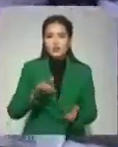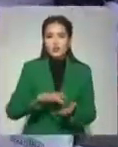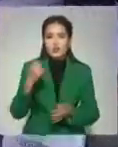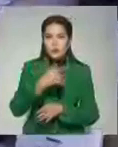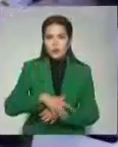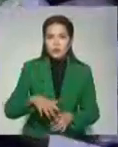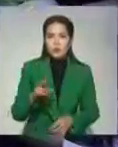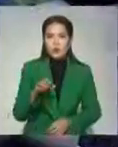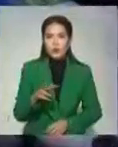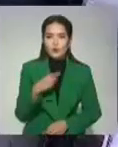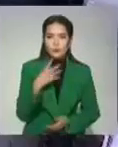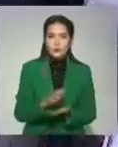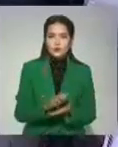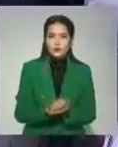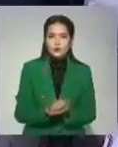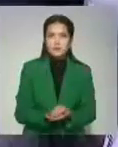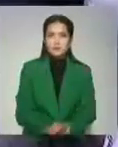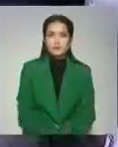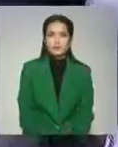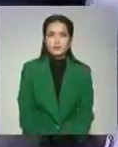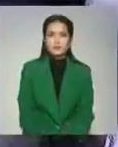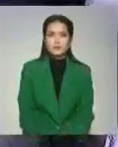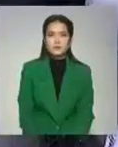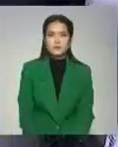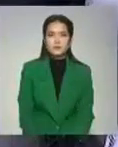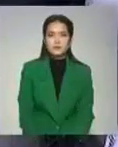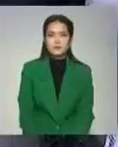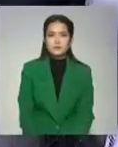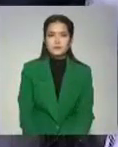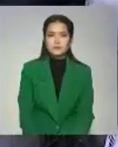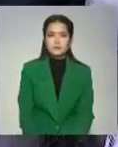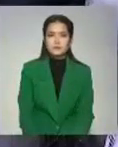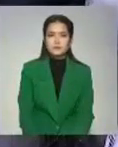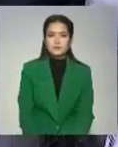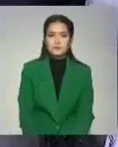закидали их жалобами. Анастасия Дроняк, Евгений Мутыль, Астана Таймс, Петропавловск.